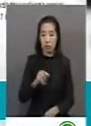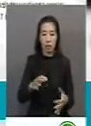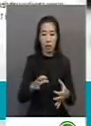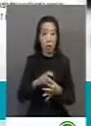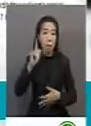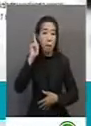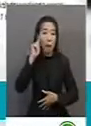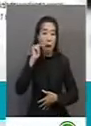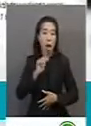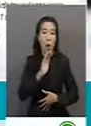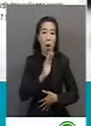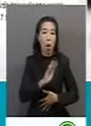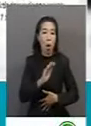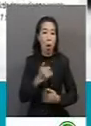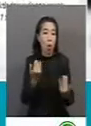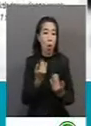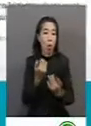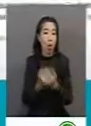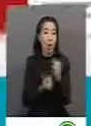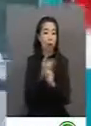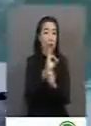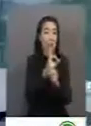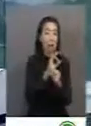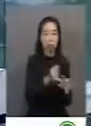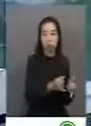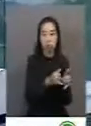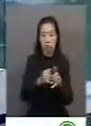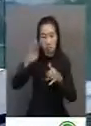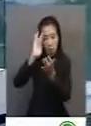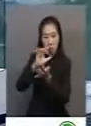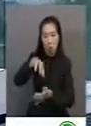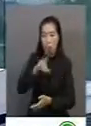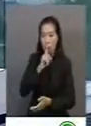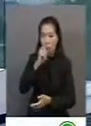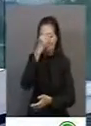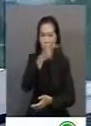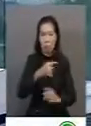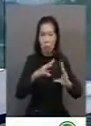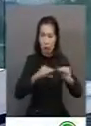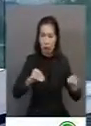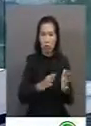างคุณแม่ที่จูงมือน้องวัย19มาแจ้งความครั้งแรกนี่บอกว่าคดีนี้ไม่คืบนะคะผ่านม